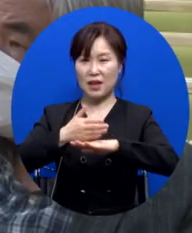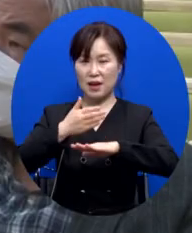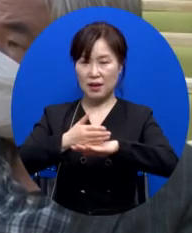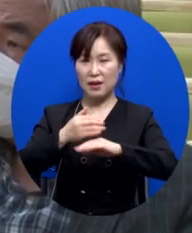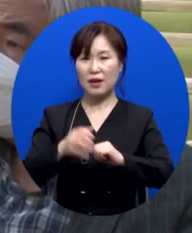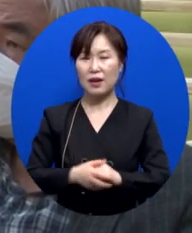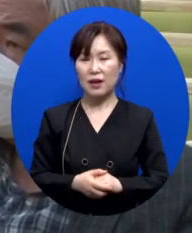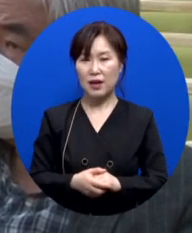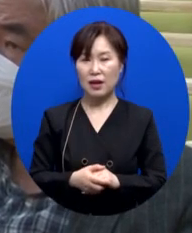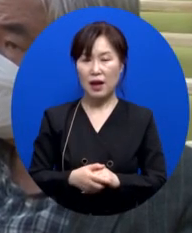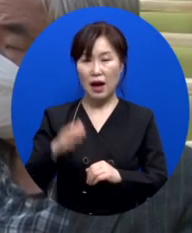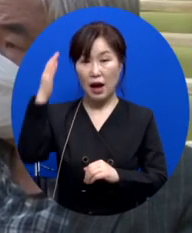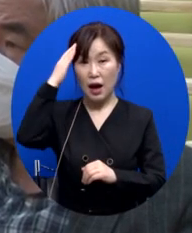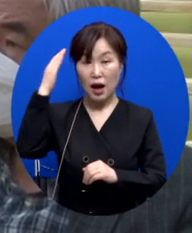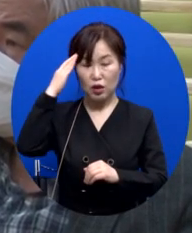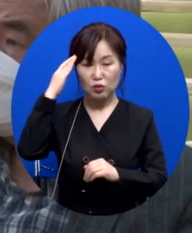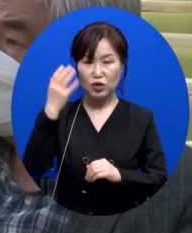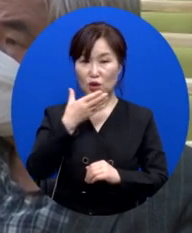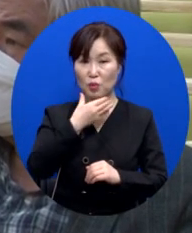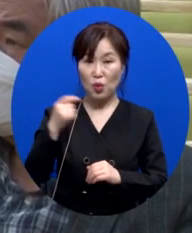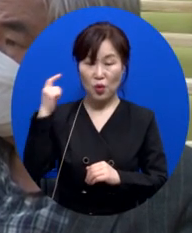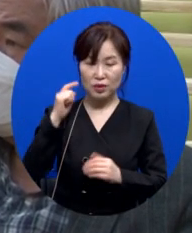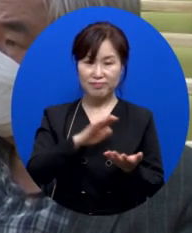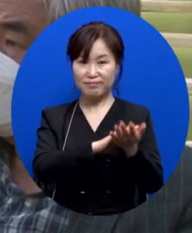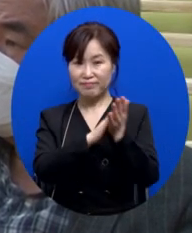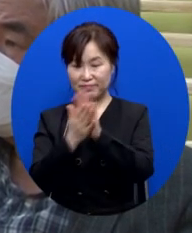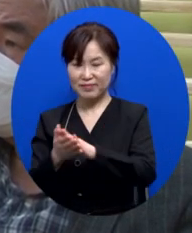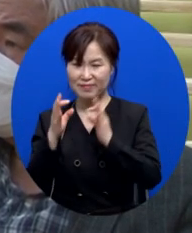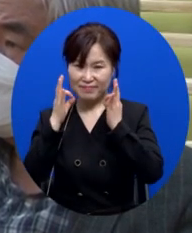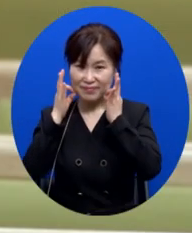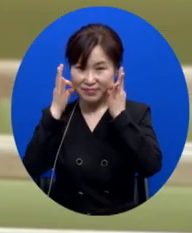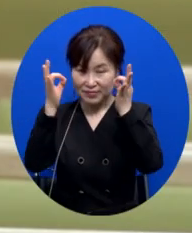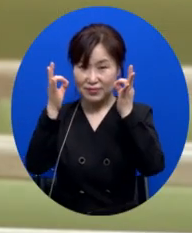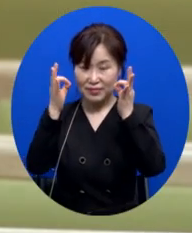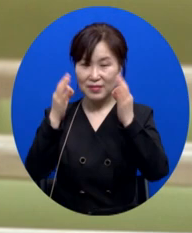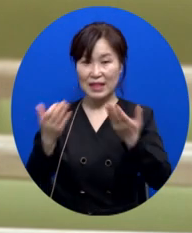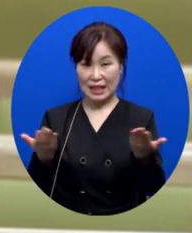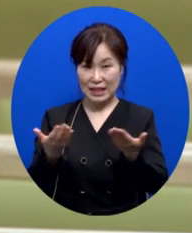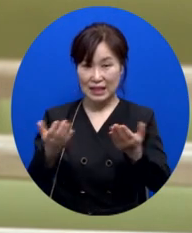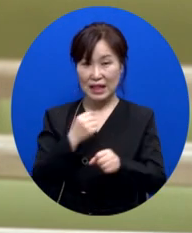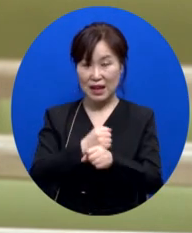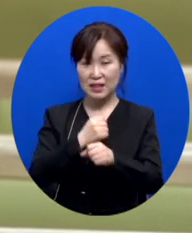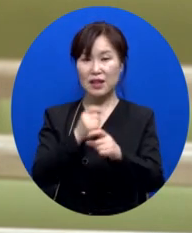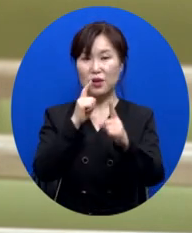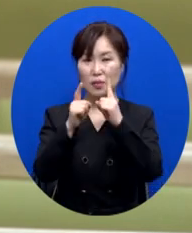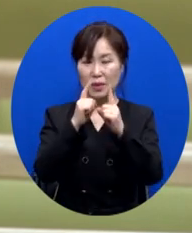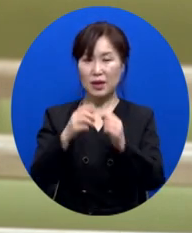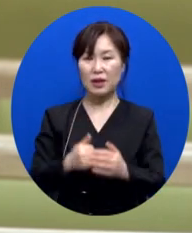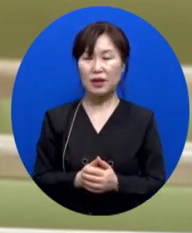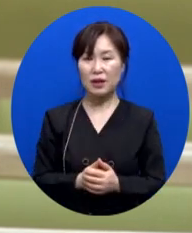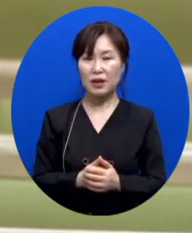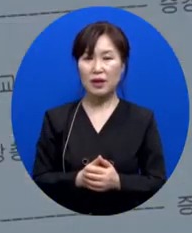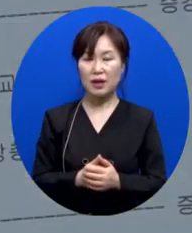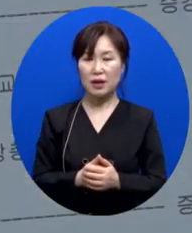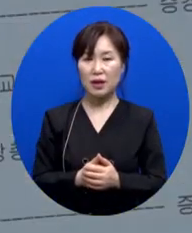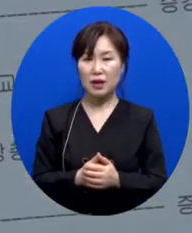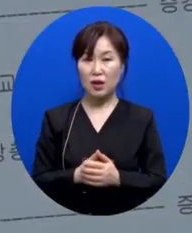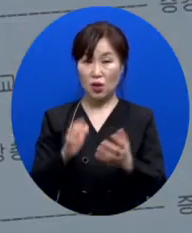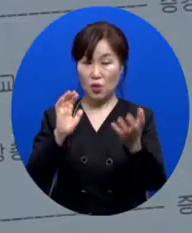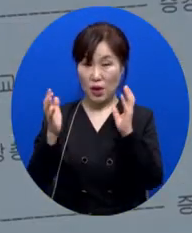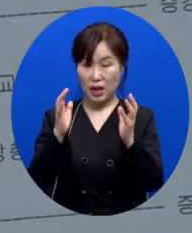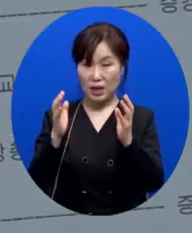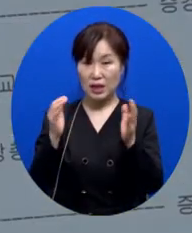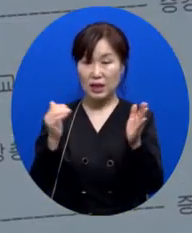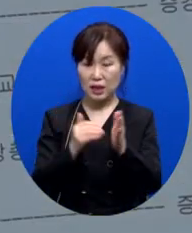을 통해 대한민국이 복음화 되도록 온 힘을 모아 함께 사육해 나가자 고 전했습니다 한 장 종 은 간담회와 함께